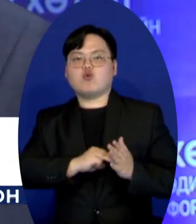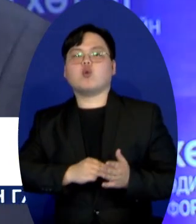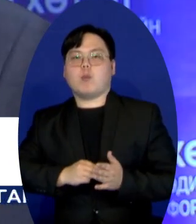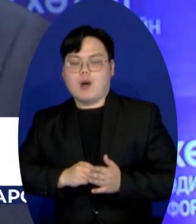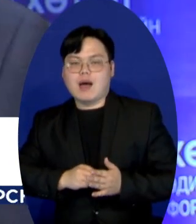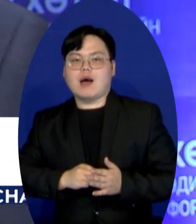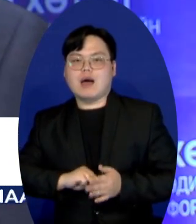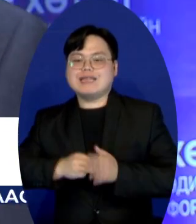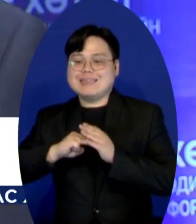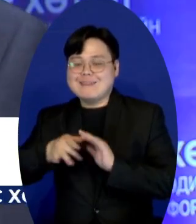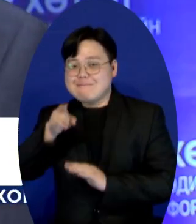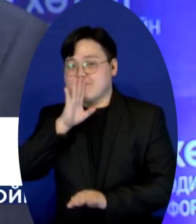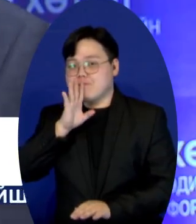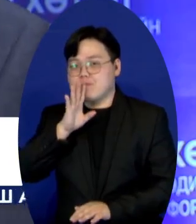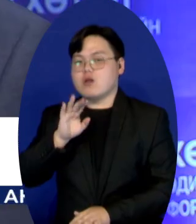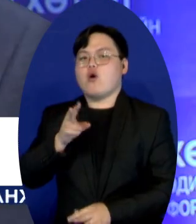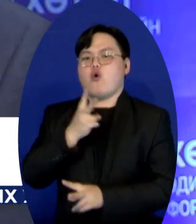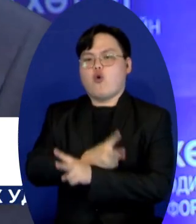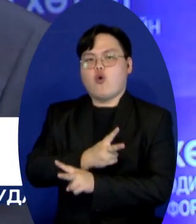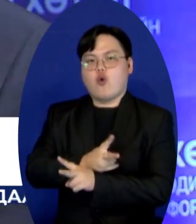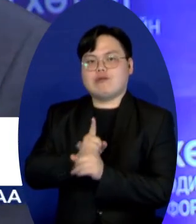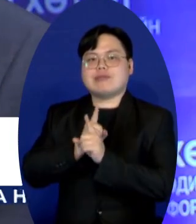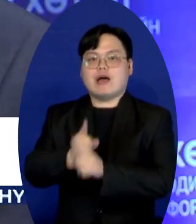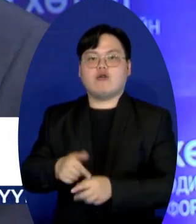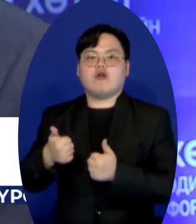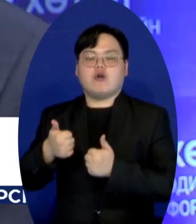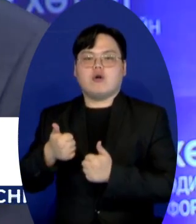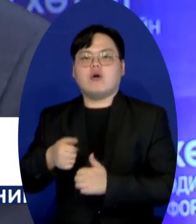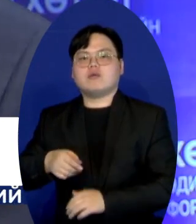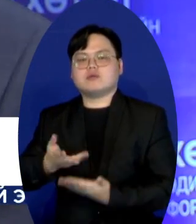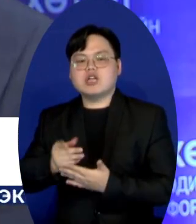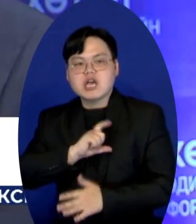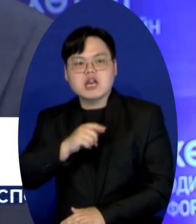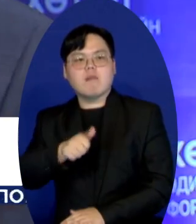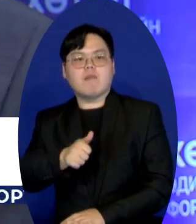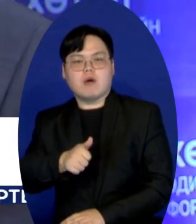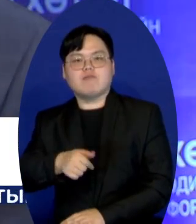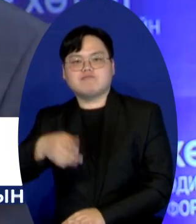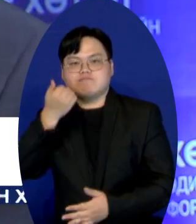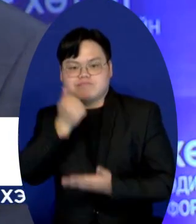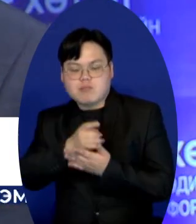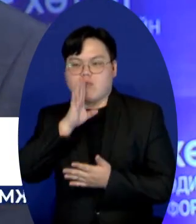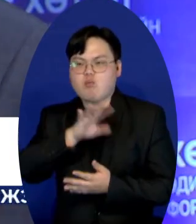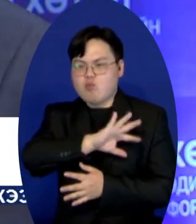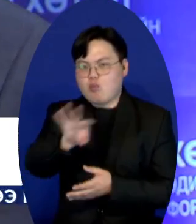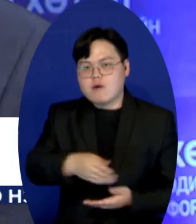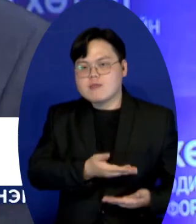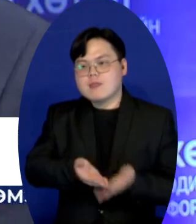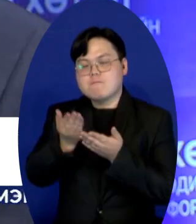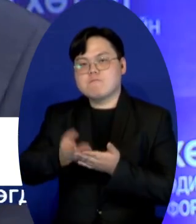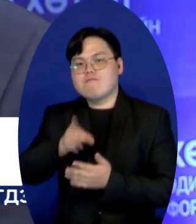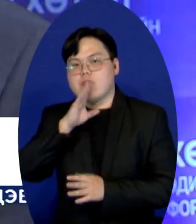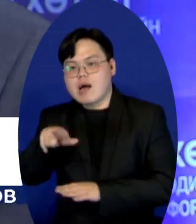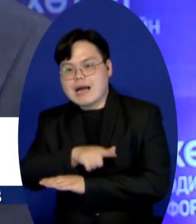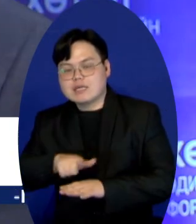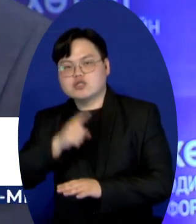Эдгээр дээрээ бид нар өөрсдийн хуулийн хэм хэмжээнд таарсан эрх мэдлийн хүрээнд тийм ээ бүх талдаар дэмжиж ажиллахад бол газар болон